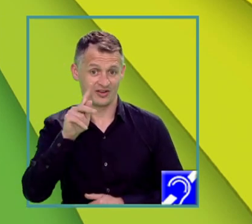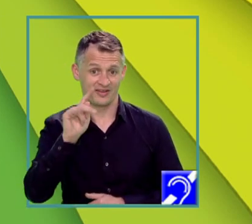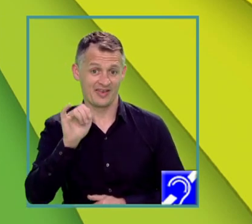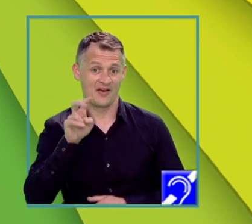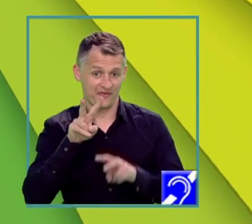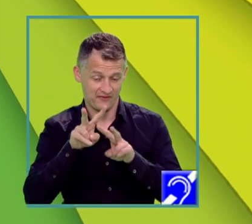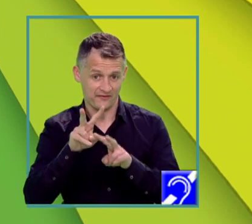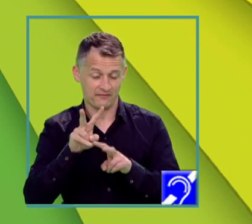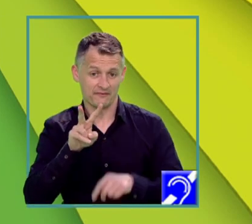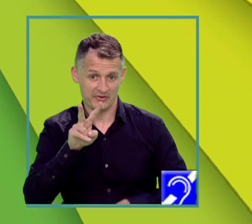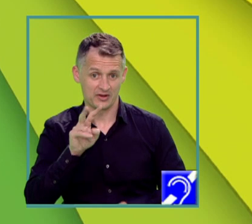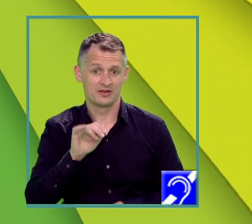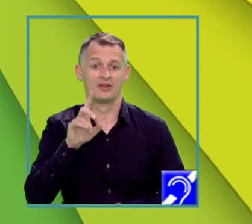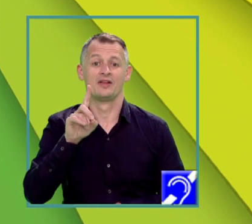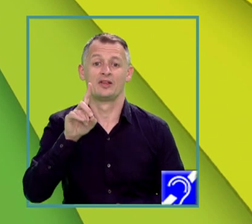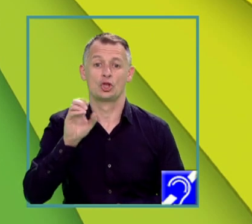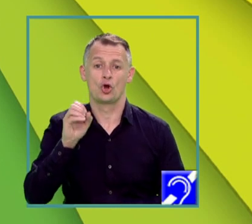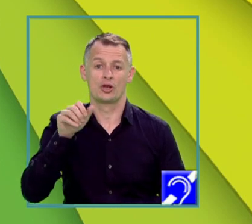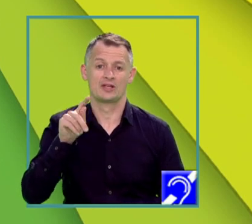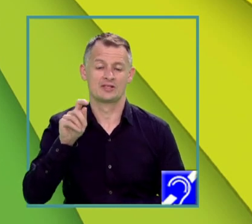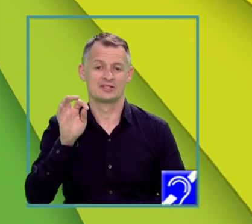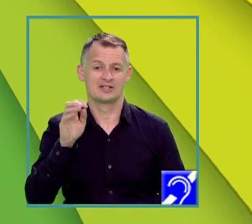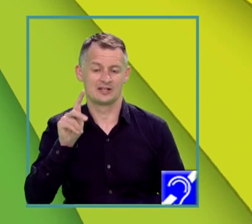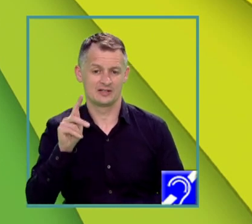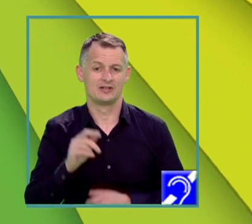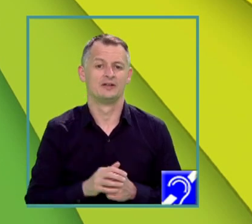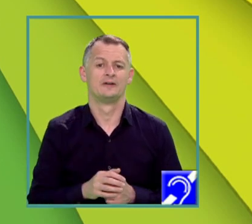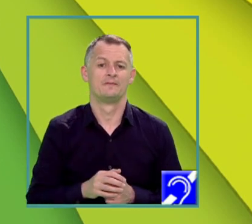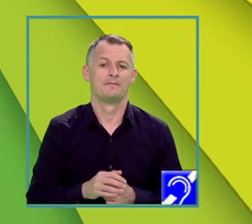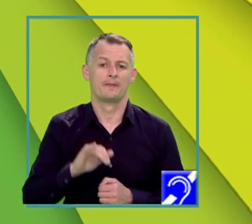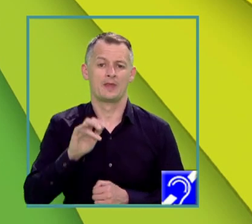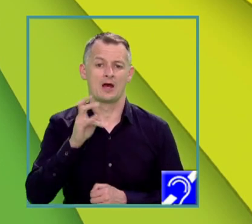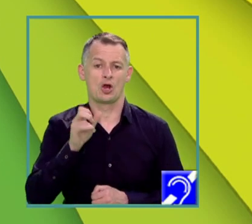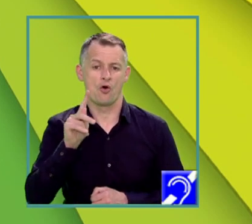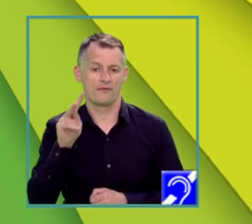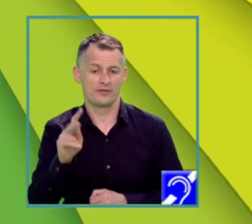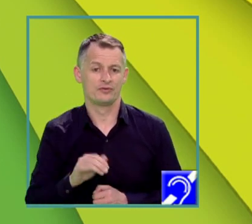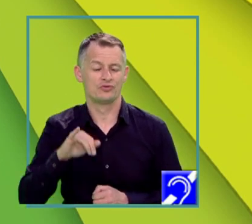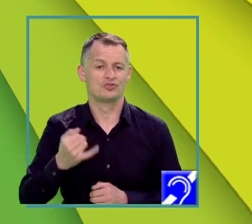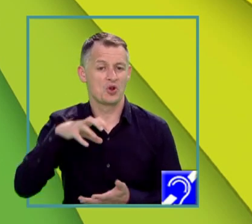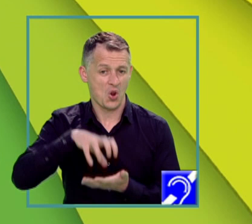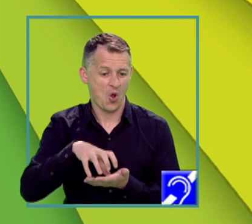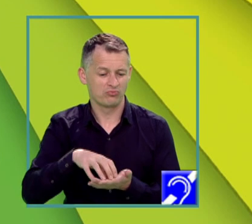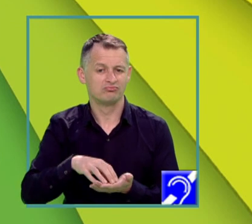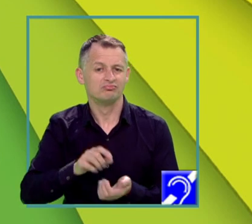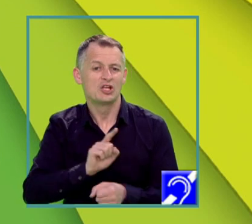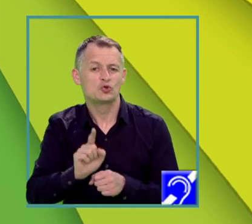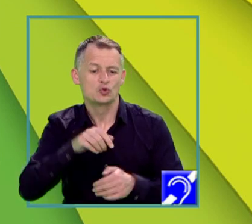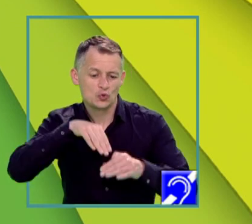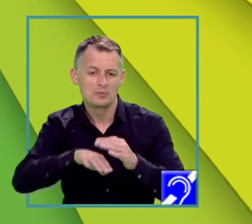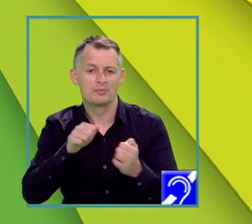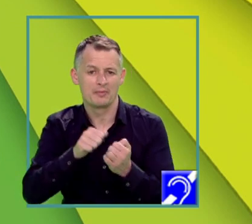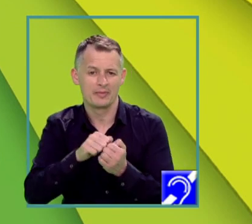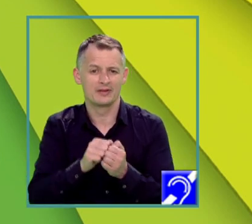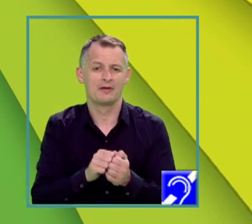capitala Indoneziei harkov trei dintre marile orașe ale Ucrainei și mai sus de subsol va proba minereu de fier dar desigur